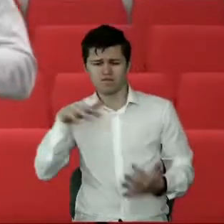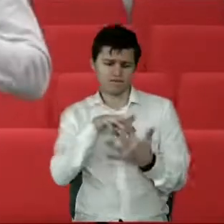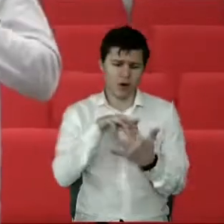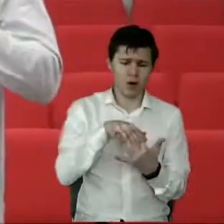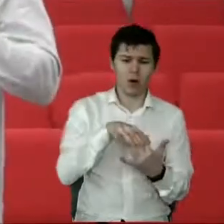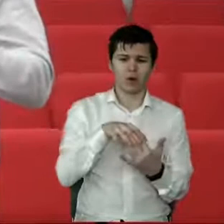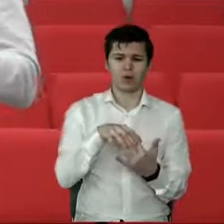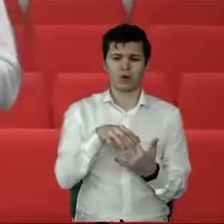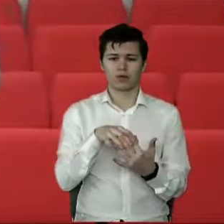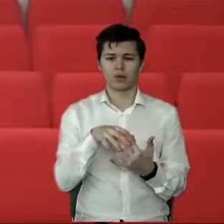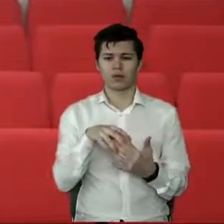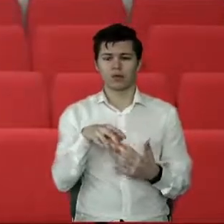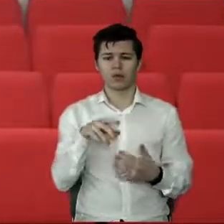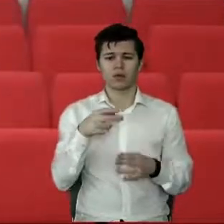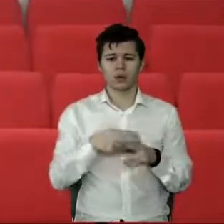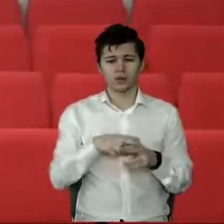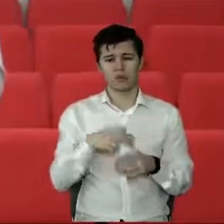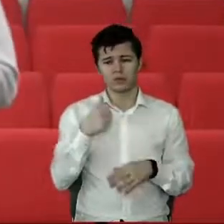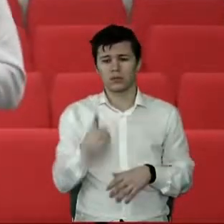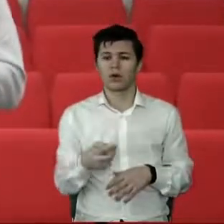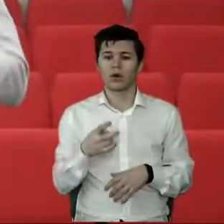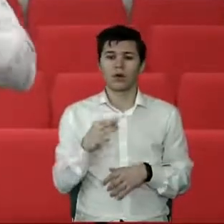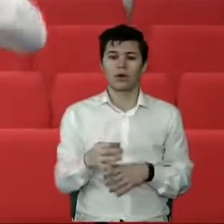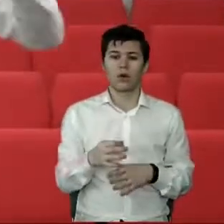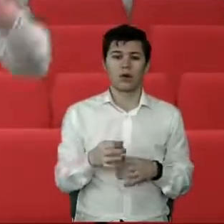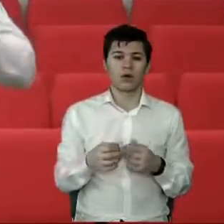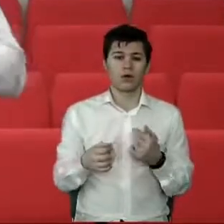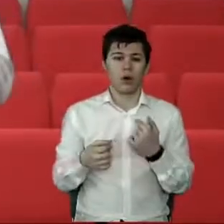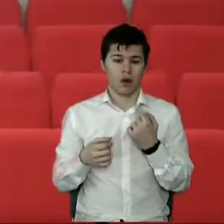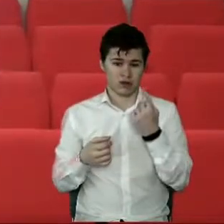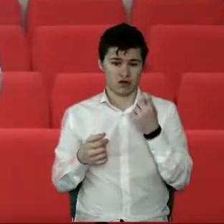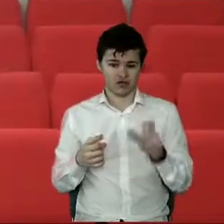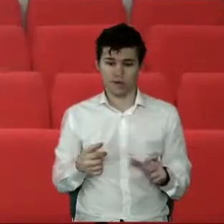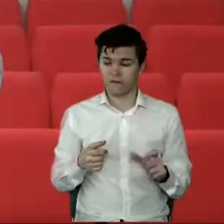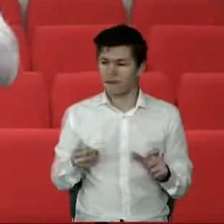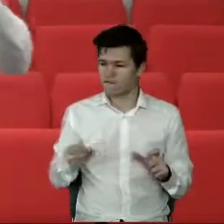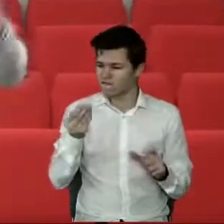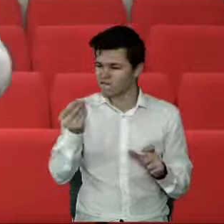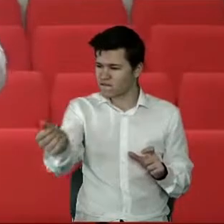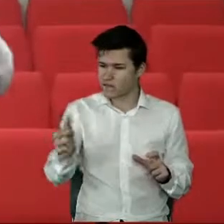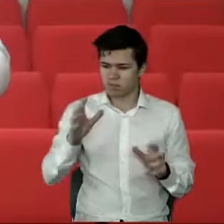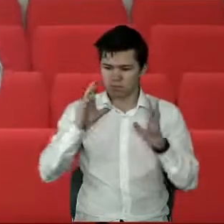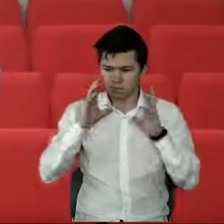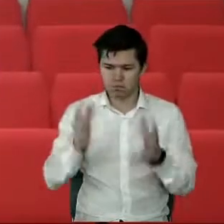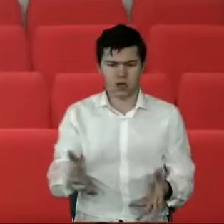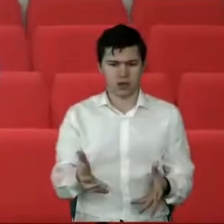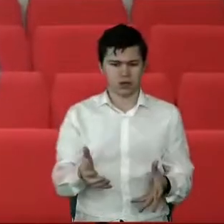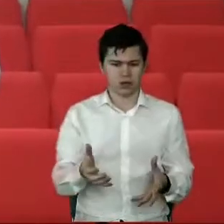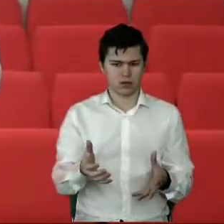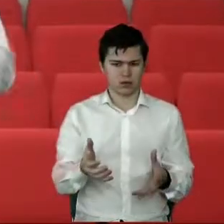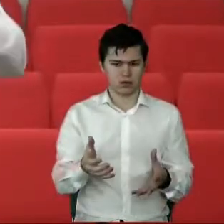Но немножко меньше примеров есть в Библии, когда люди влияли полностью на окружающее пространство. На весь мир, на всю